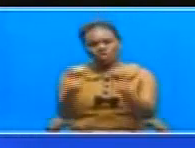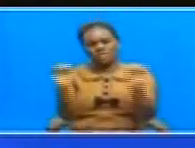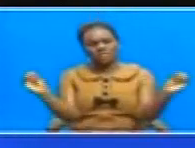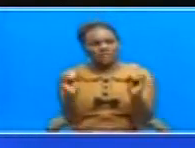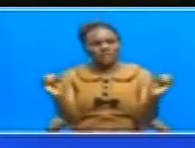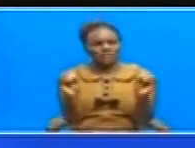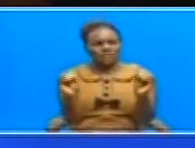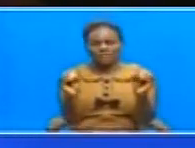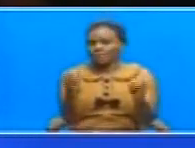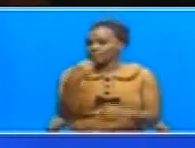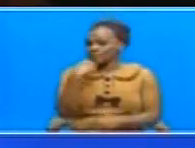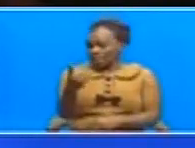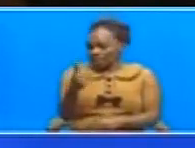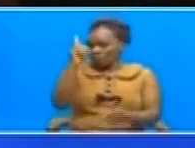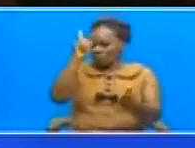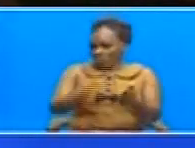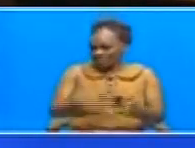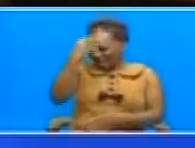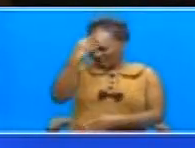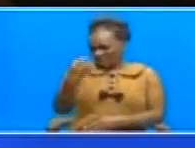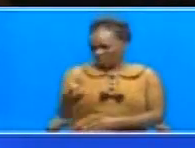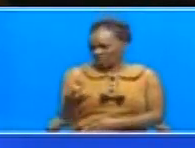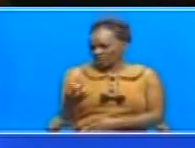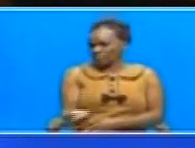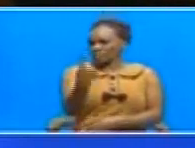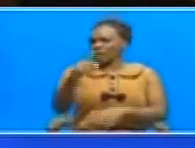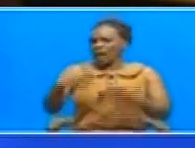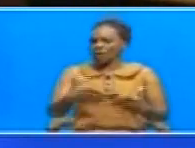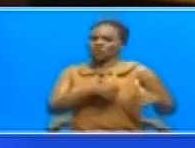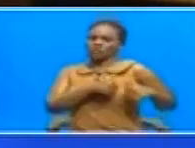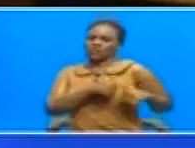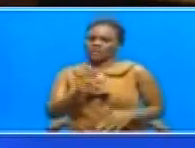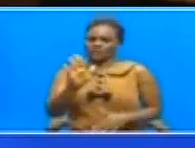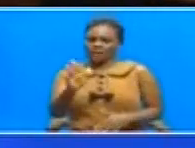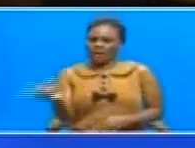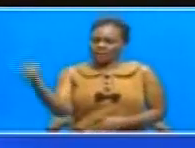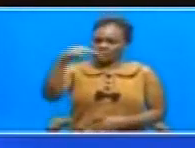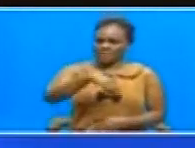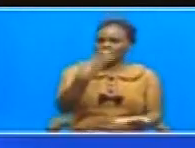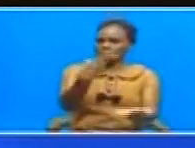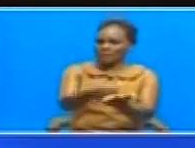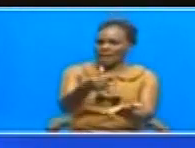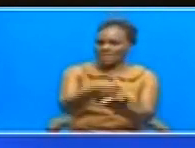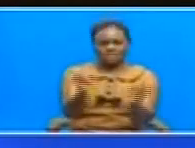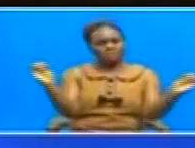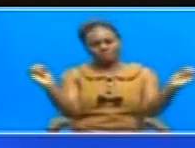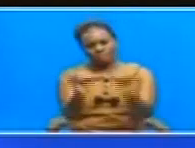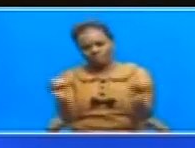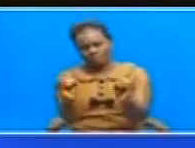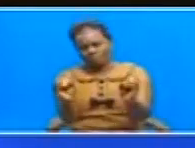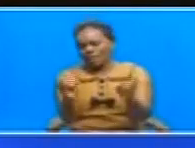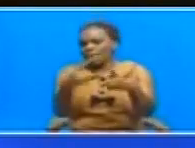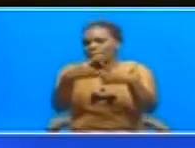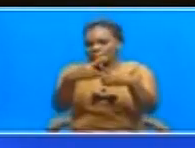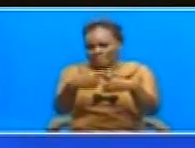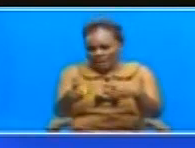roho. Madai yakitolewa kuwa hasira yake ilitokana na mpenzi wake kutuleta fedha nyumbani kama ilivyo kawaida, na badala